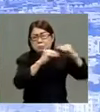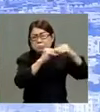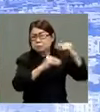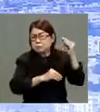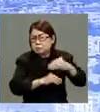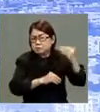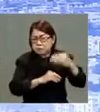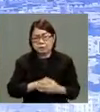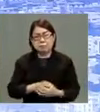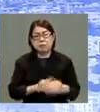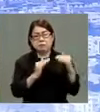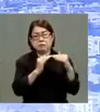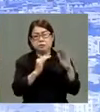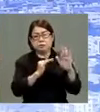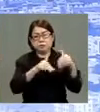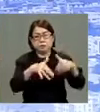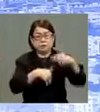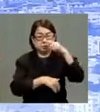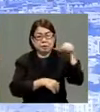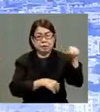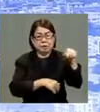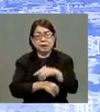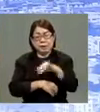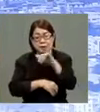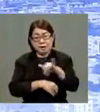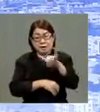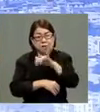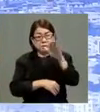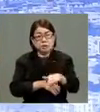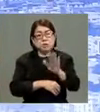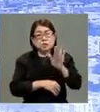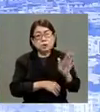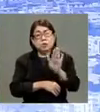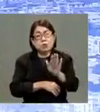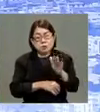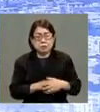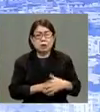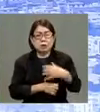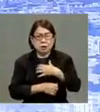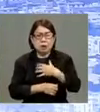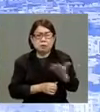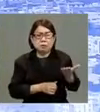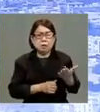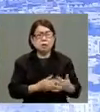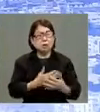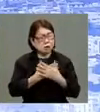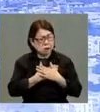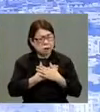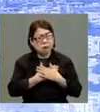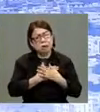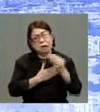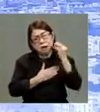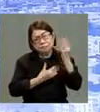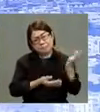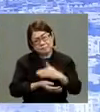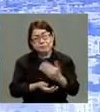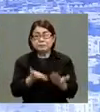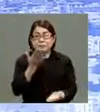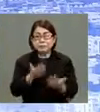ธิ์ของพี่น้องประชาชนคนไทยของญาติพี่น้องที่เขาจะได้พาคนที่เขารักกลับคืนมาเพราะฉะนั้นตร